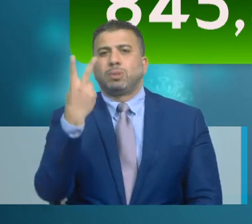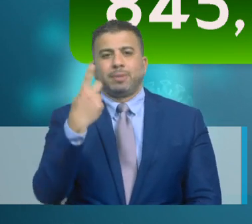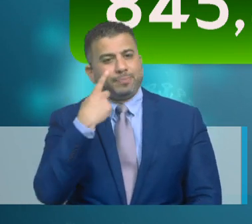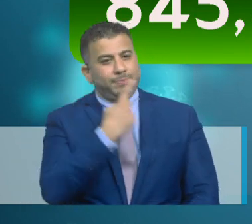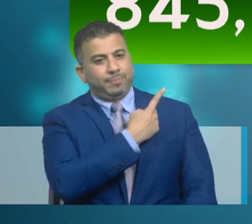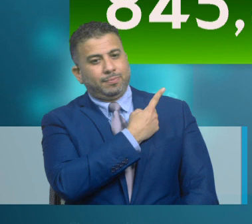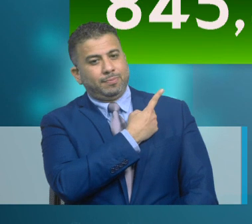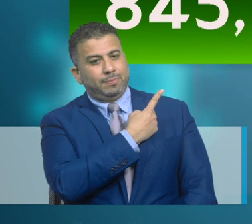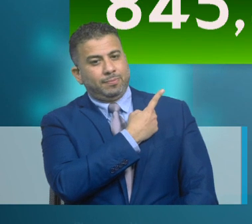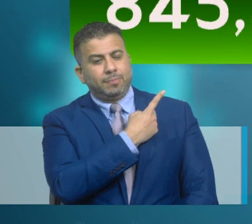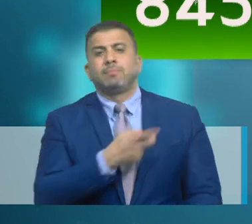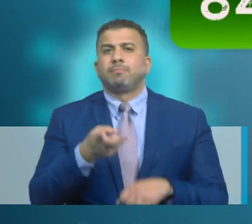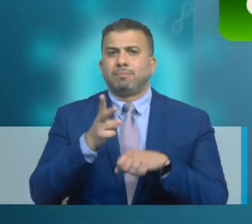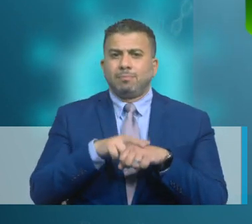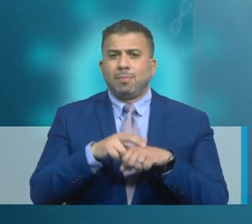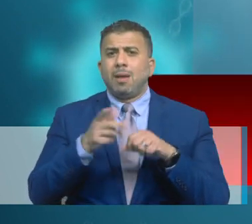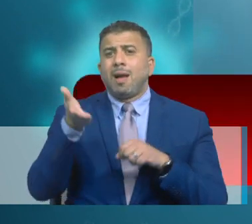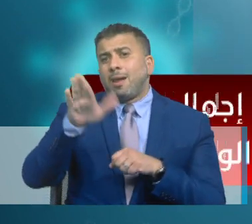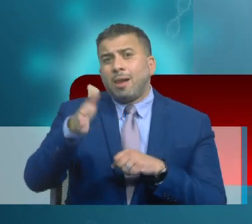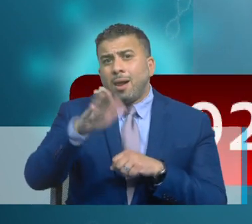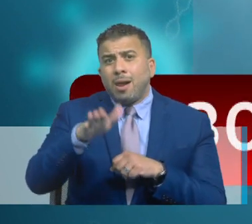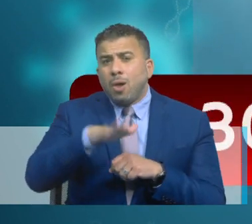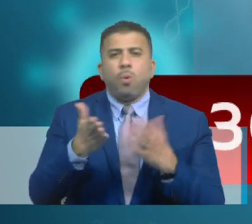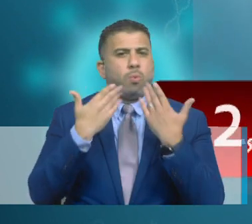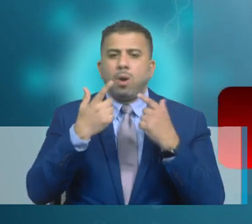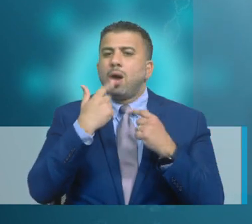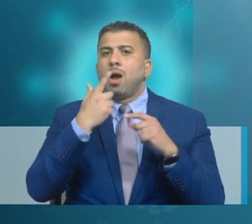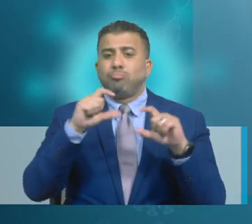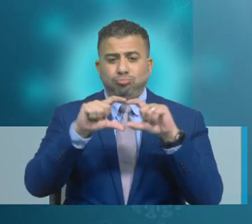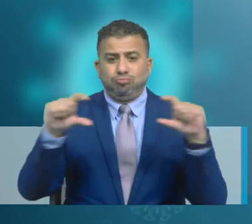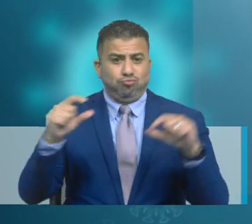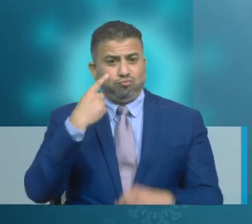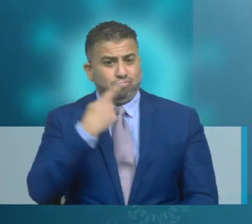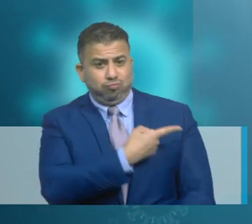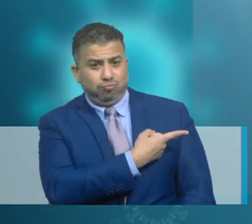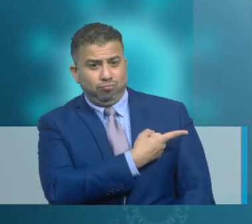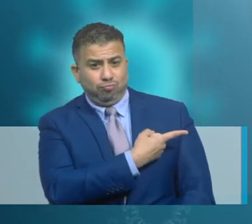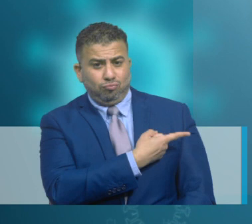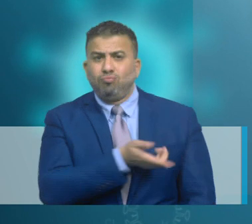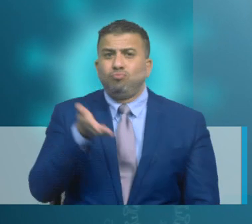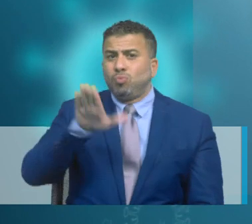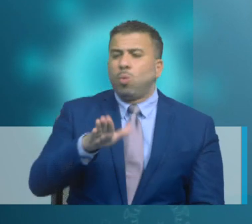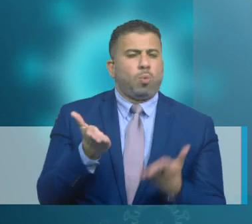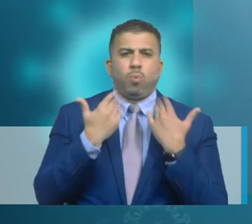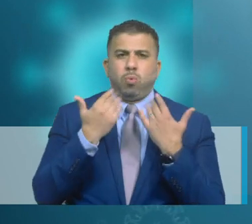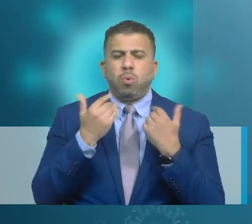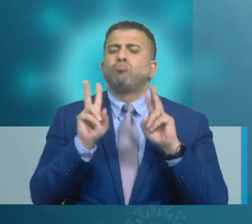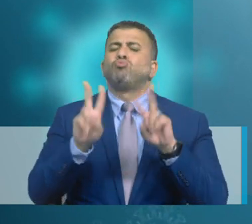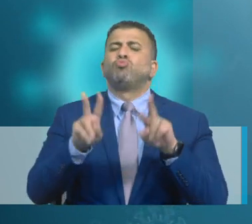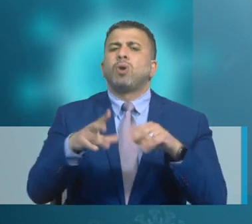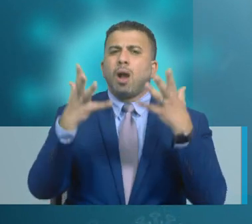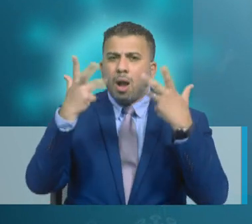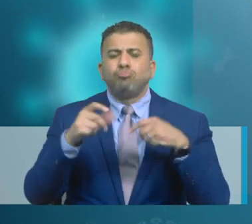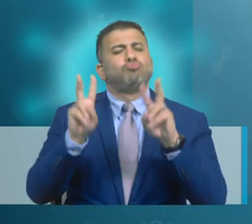845,476 حالة. هذا ولم يتم تسجيل أي حالة وفاة خلال 24 ساعة الماضية، وبذلك يستقر